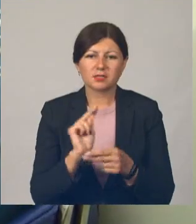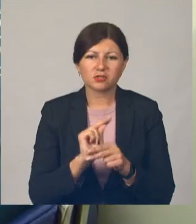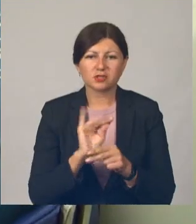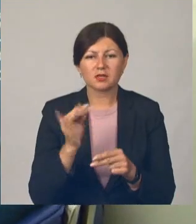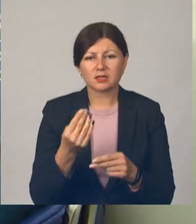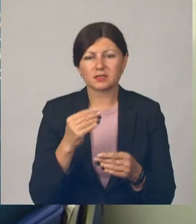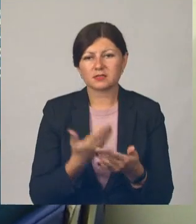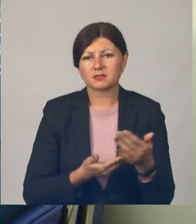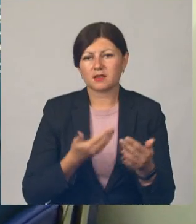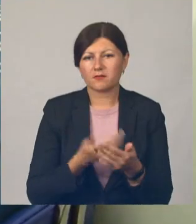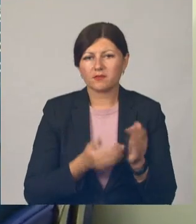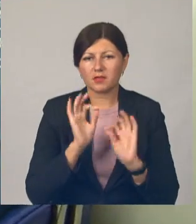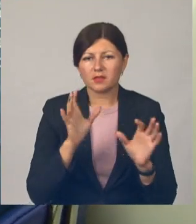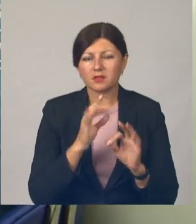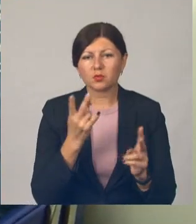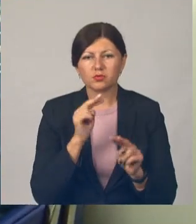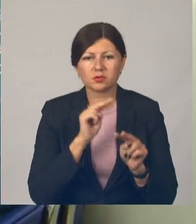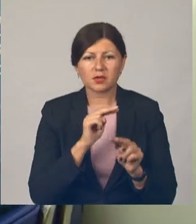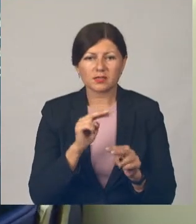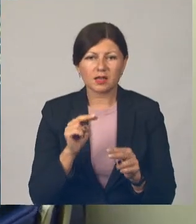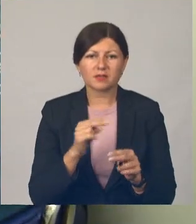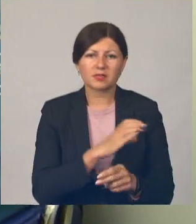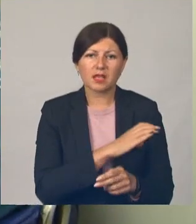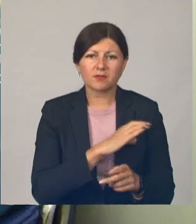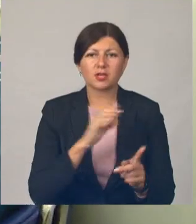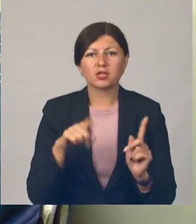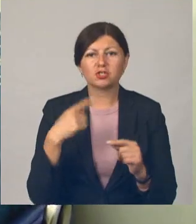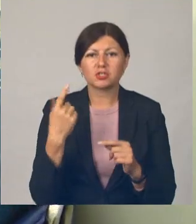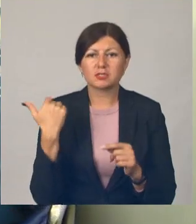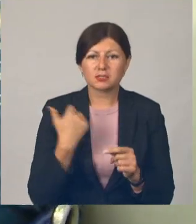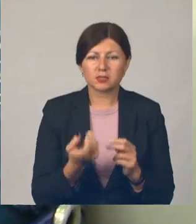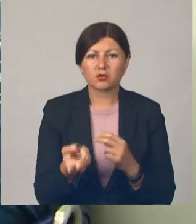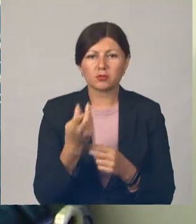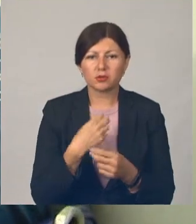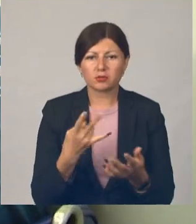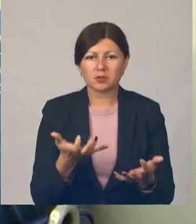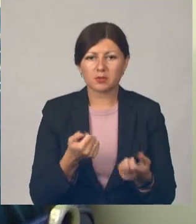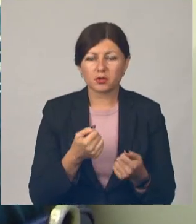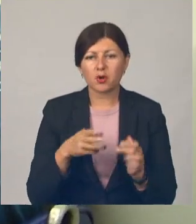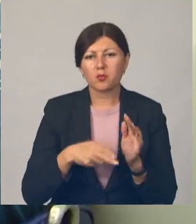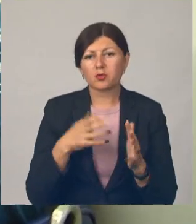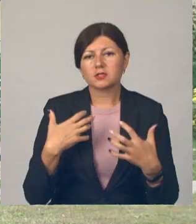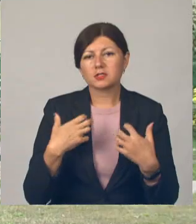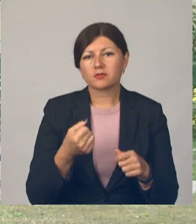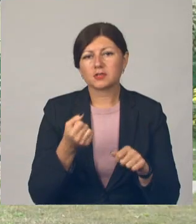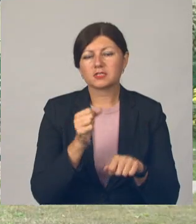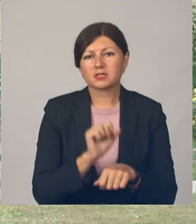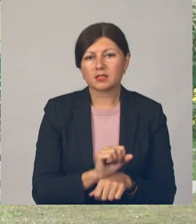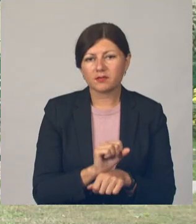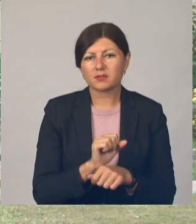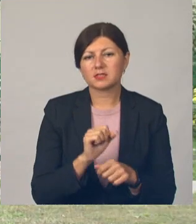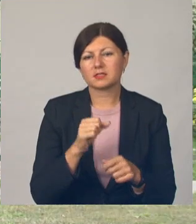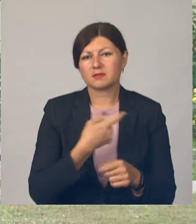профилактике. Мерите, контролируйте артериальное давление, а через неделю ко мне на прием, хорошо? Поезд здоровья остановился у